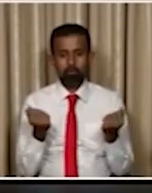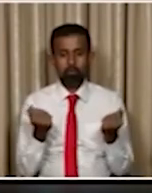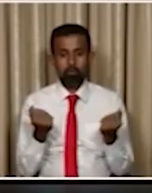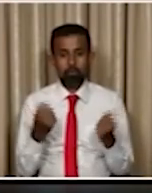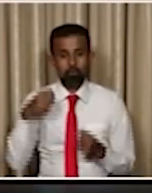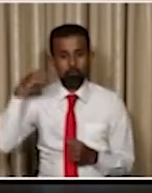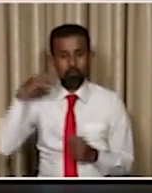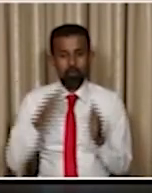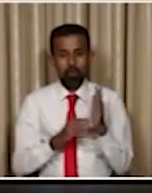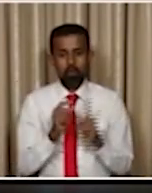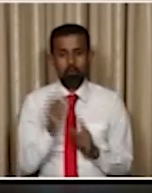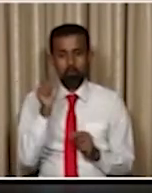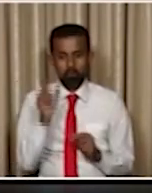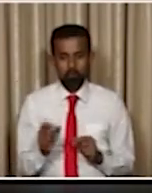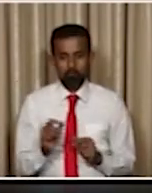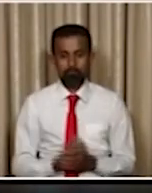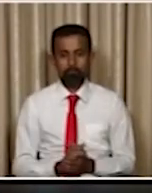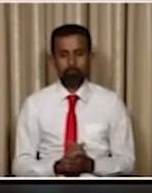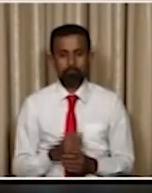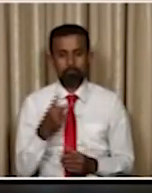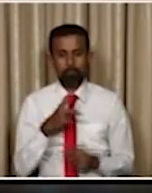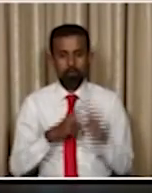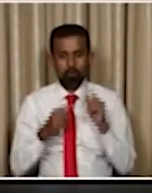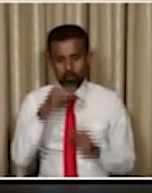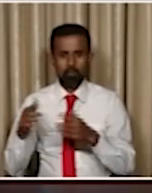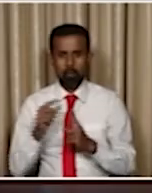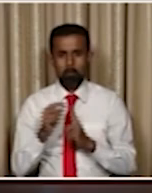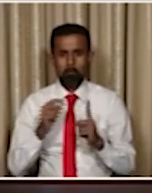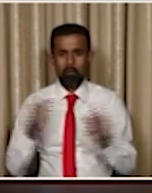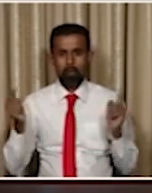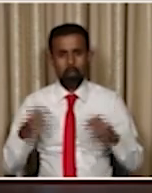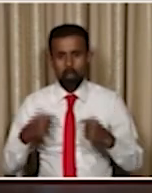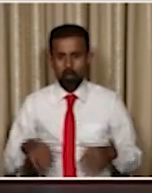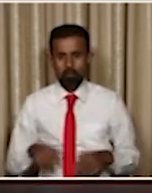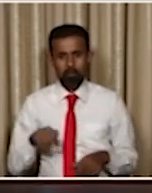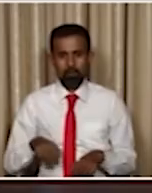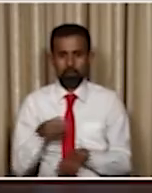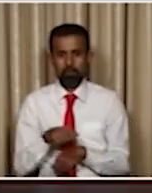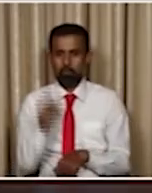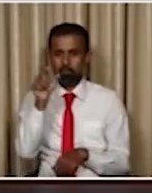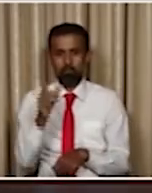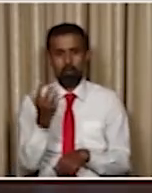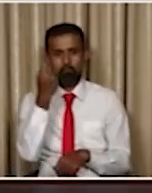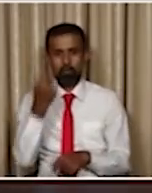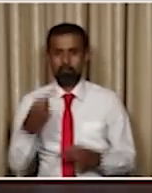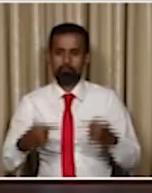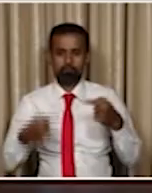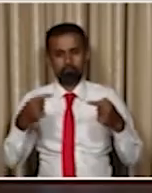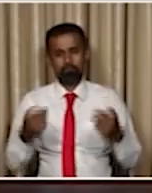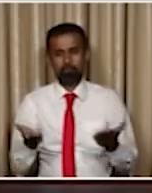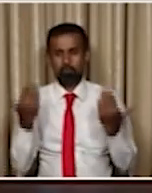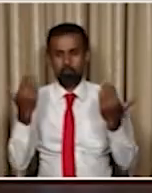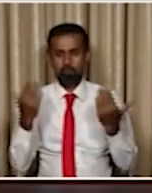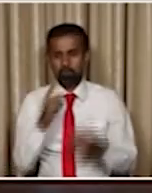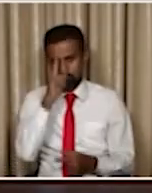ඉදිරිබලහ බලසක් තියමාත්තුමා. ගරුණීය ජකතානායකතුමා මම ඉදිරිපත් කරනවා. දැන් ඔබතුමාලට අවස්ථාව තියෙනවා අභියෝගයට ලක් කරන්න අවශ්‍ය නම්